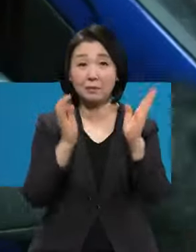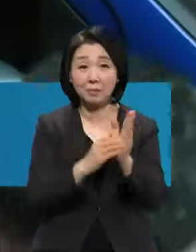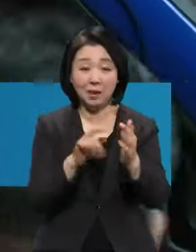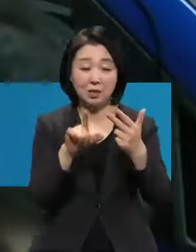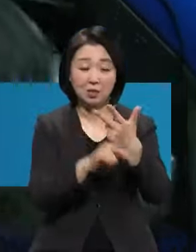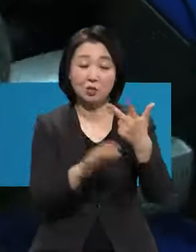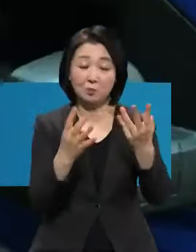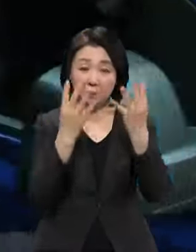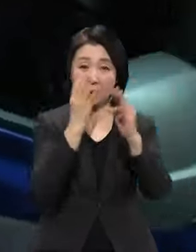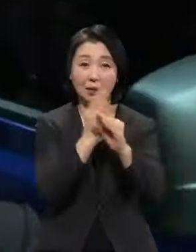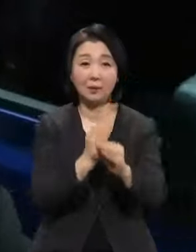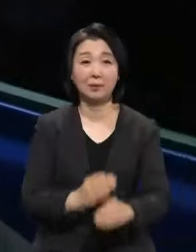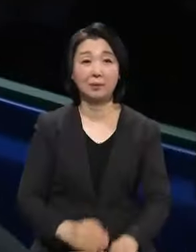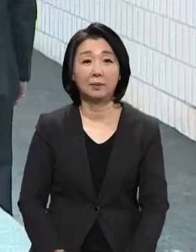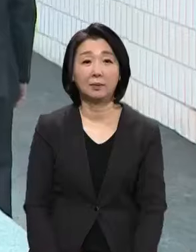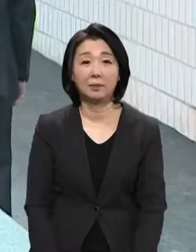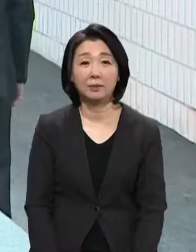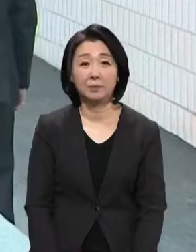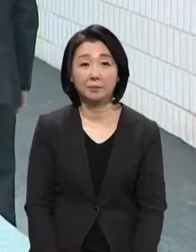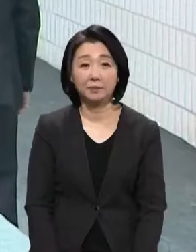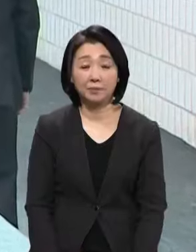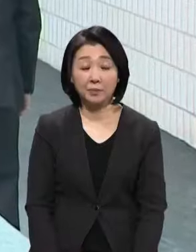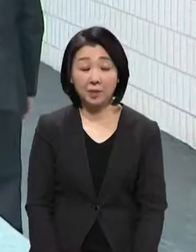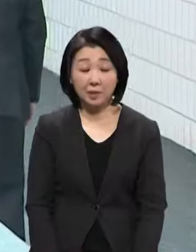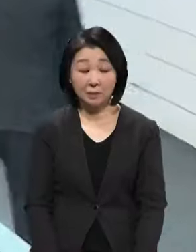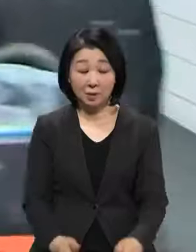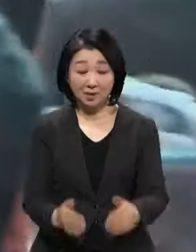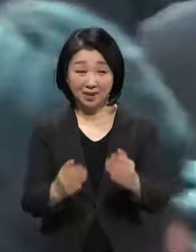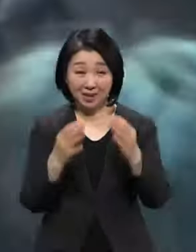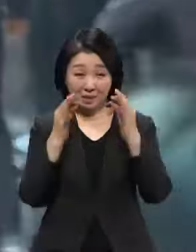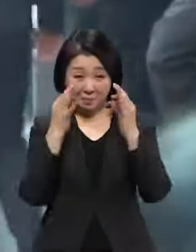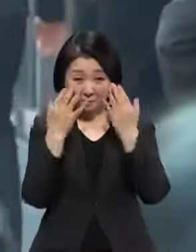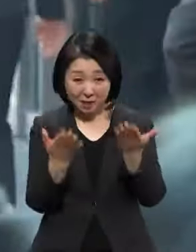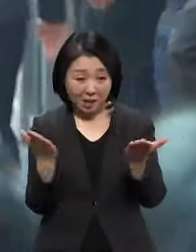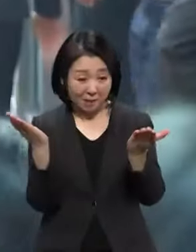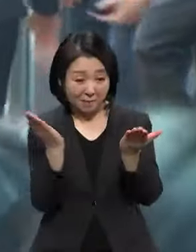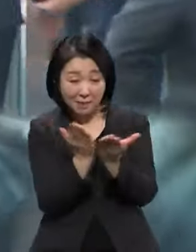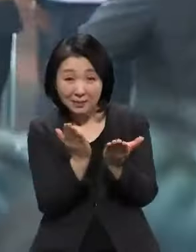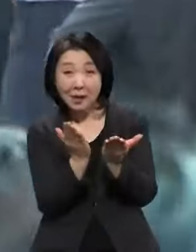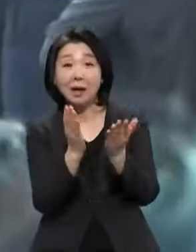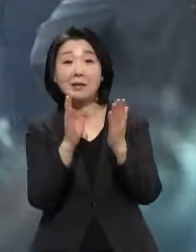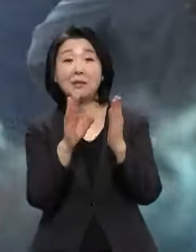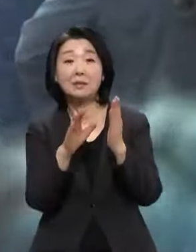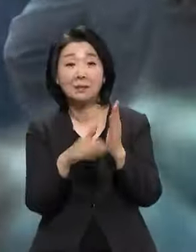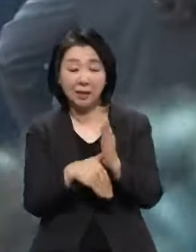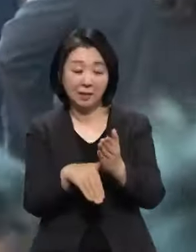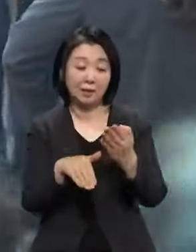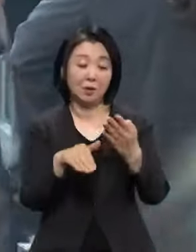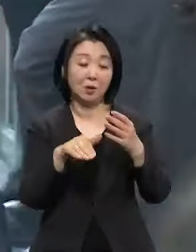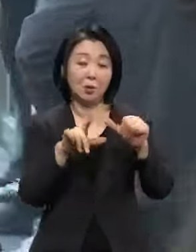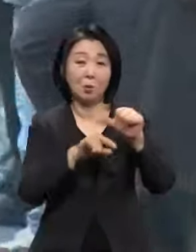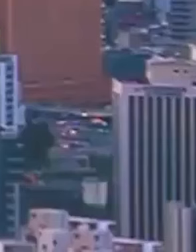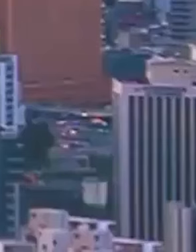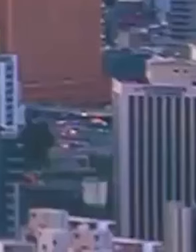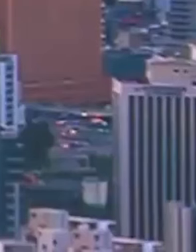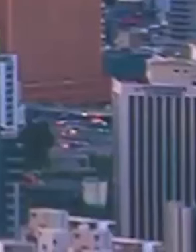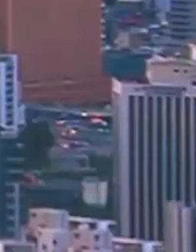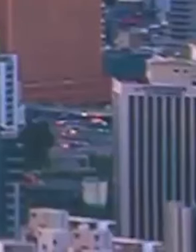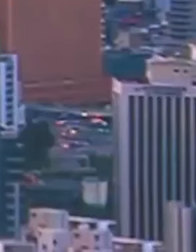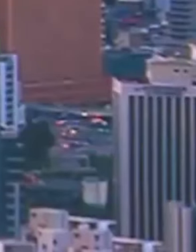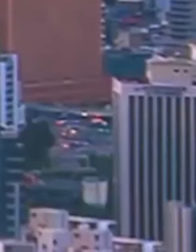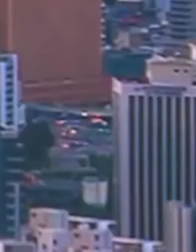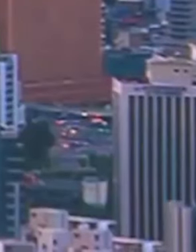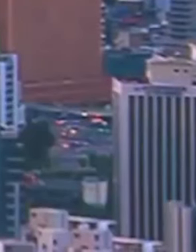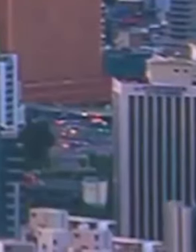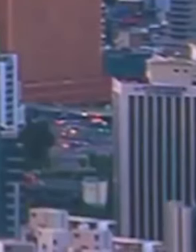7월부터 보격 중입니다 이번에 적격 판정을 받게 되면 최신은 오는 14일 출소하게 됩니다